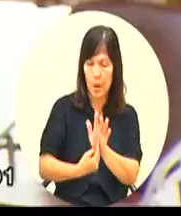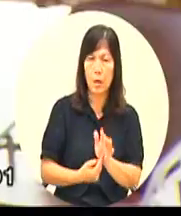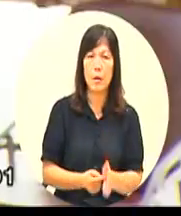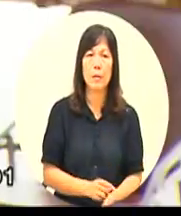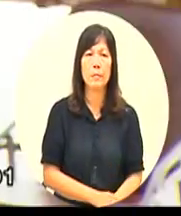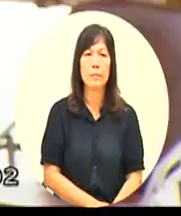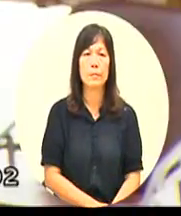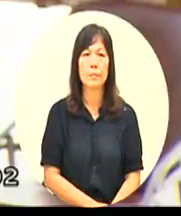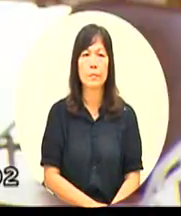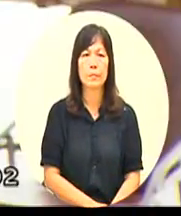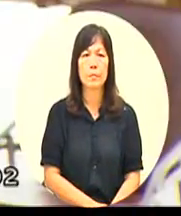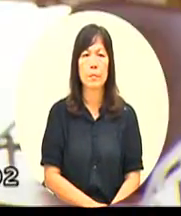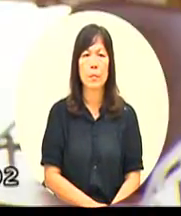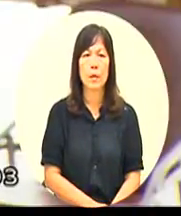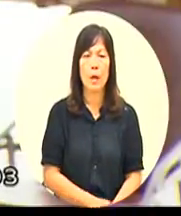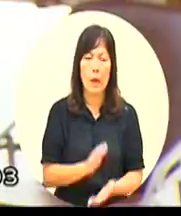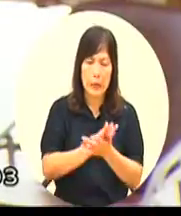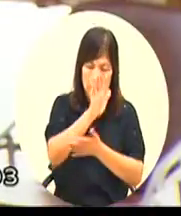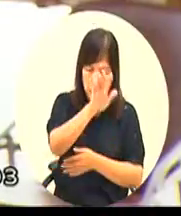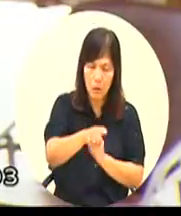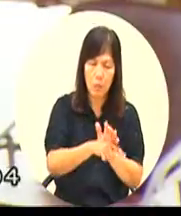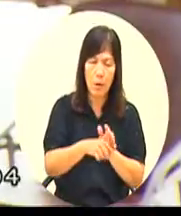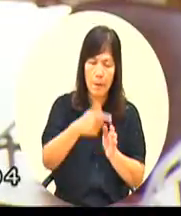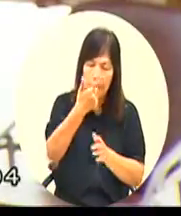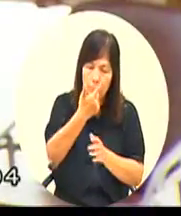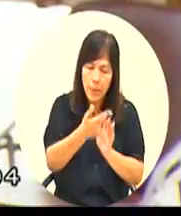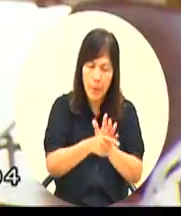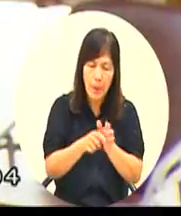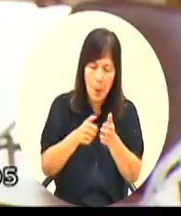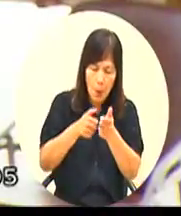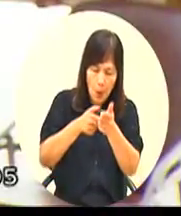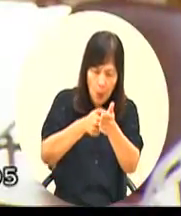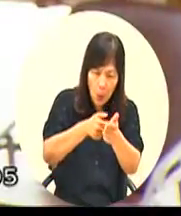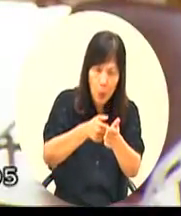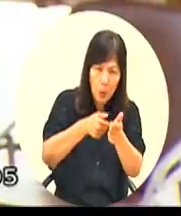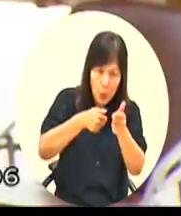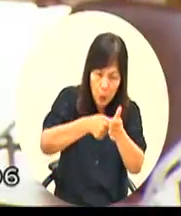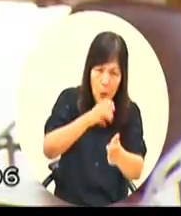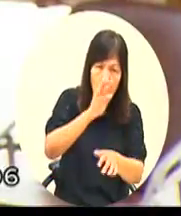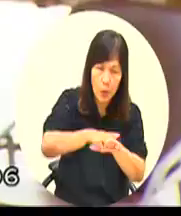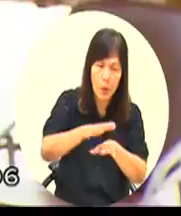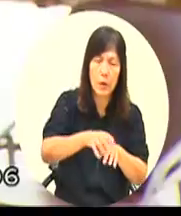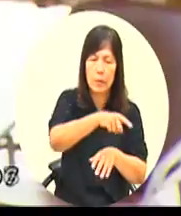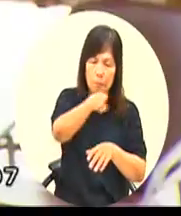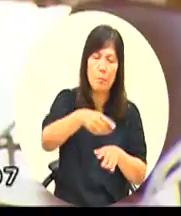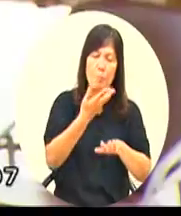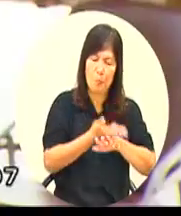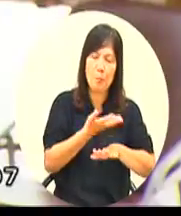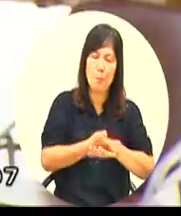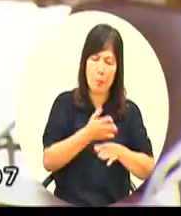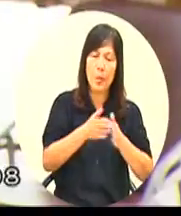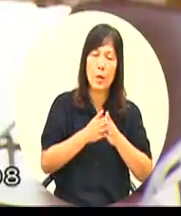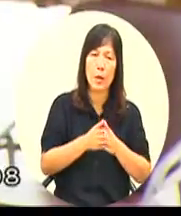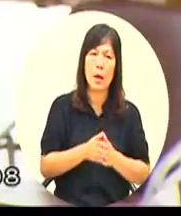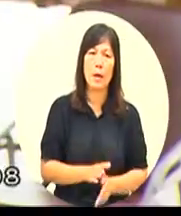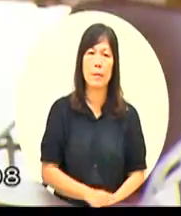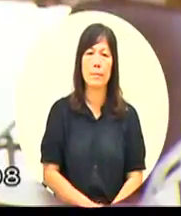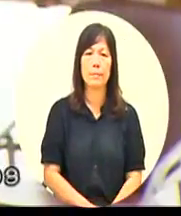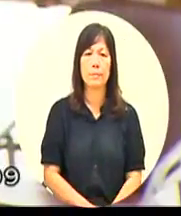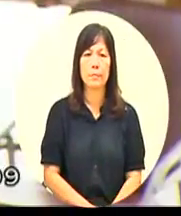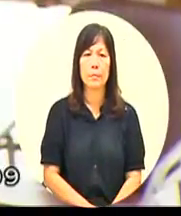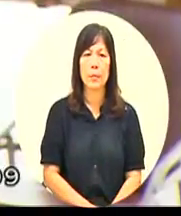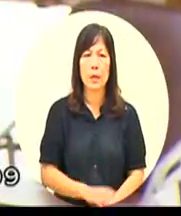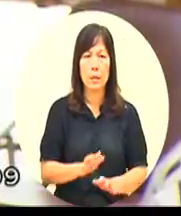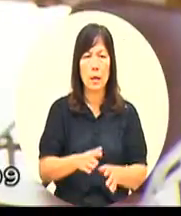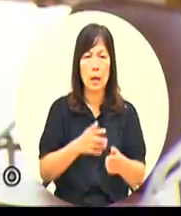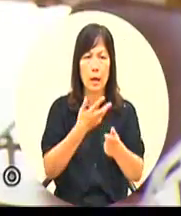那我事后我会一一的去追踪，所以你们可以放心那我现在就要来这个